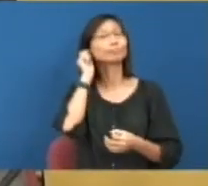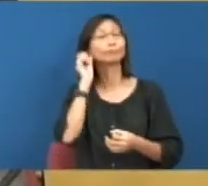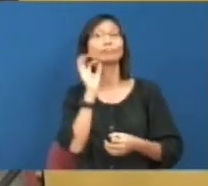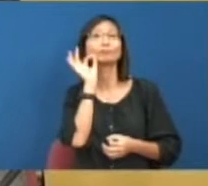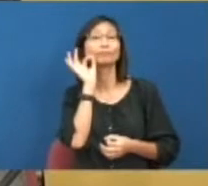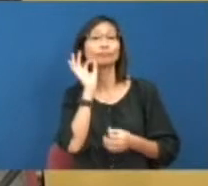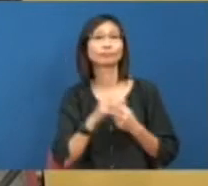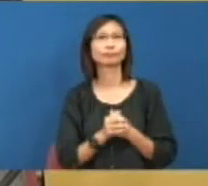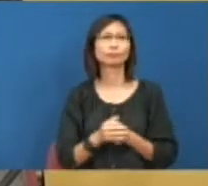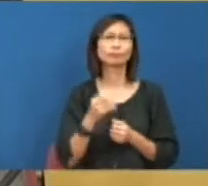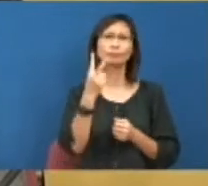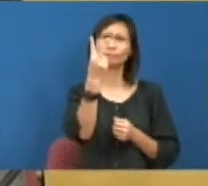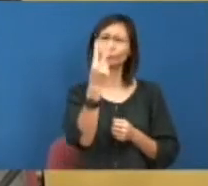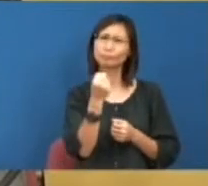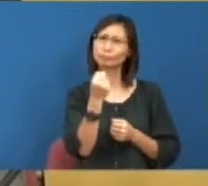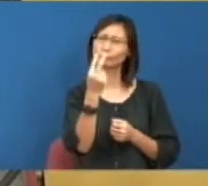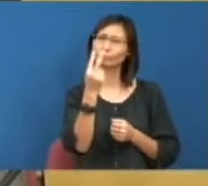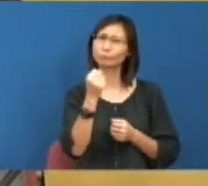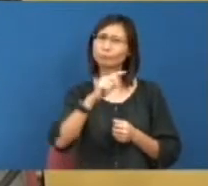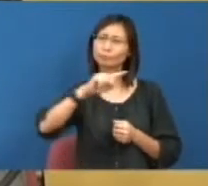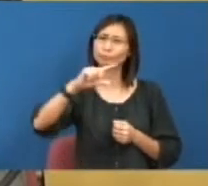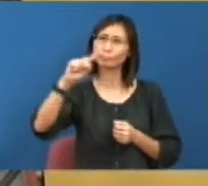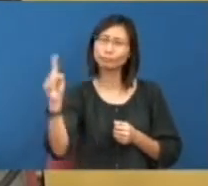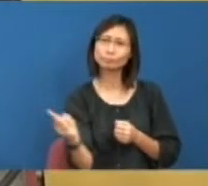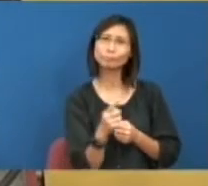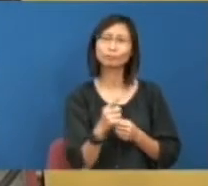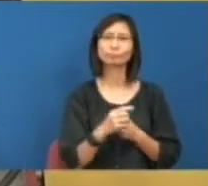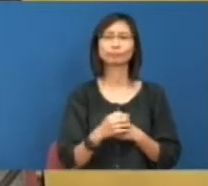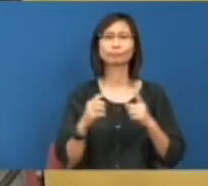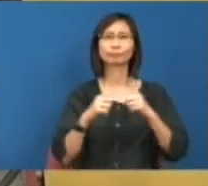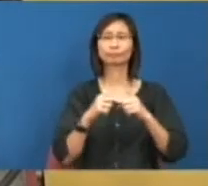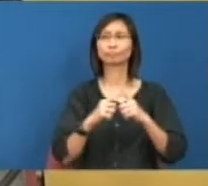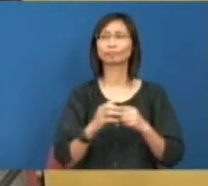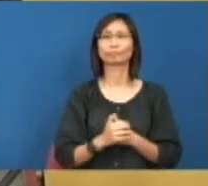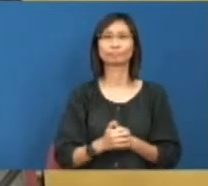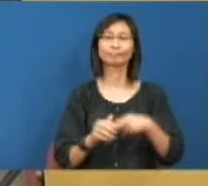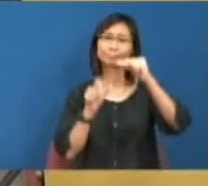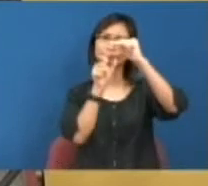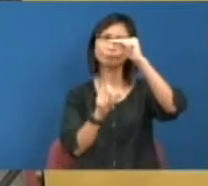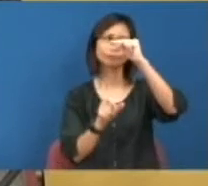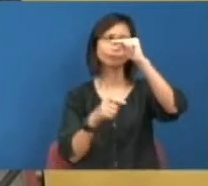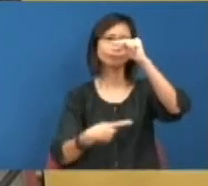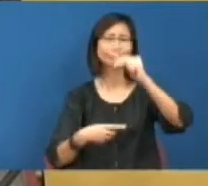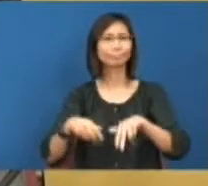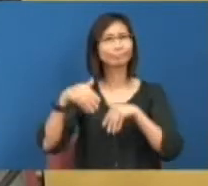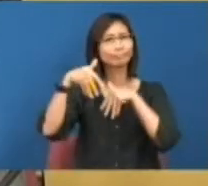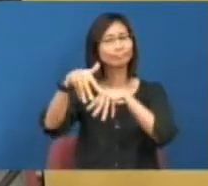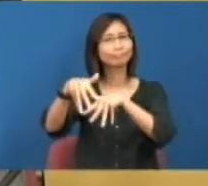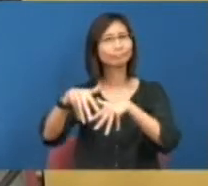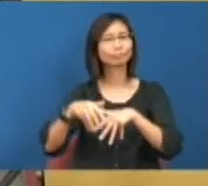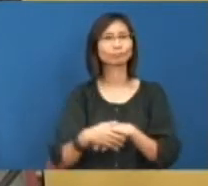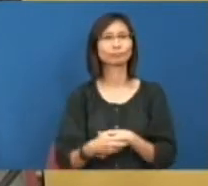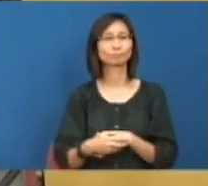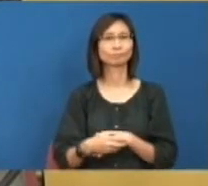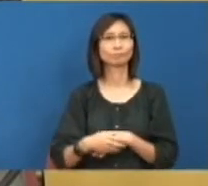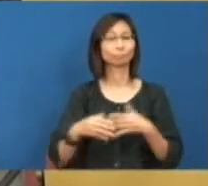22万人就很不值，就说其实呢那你即七一游行散了之后呢有若